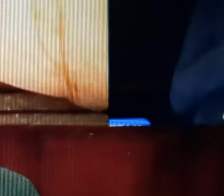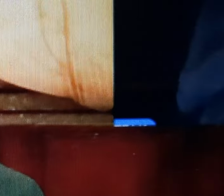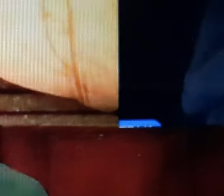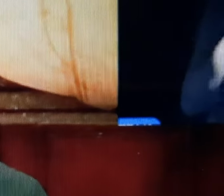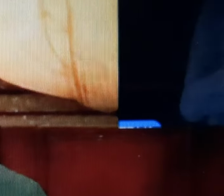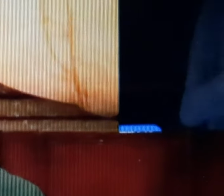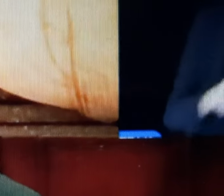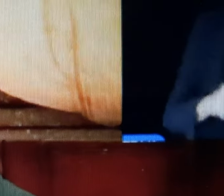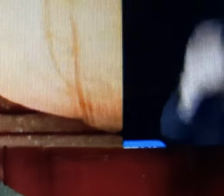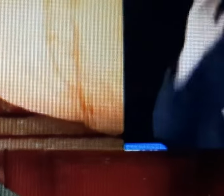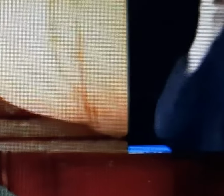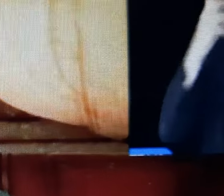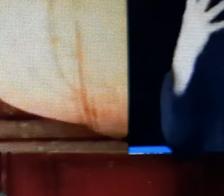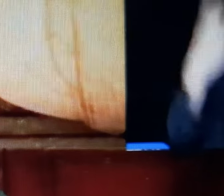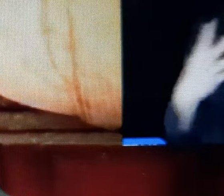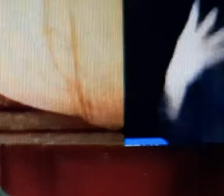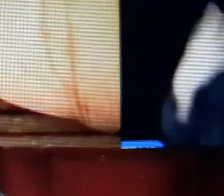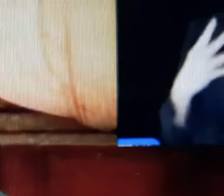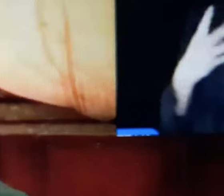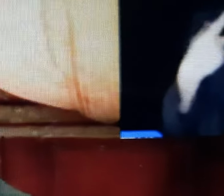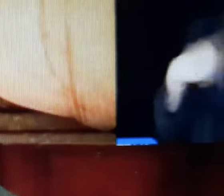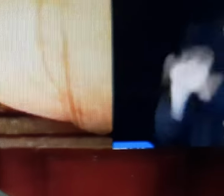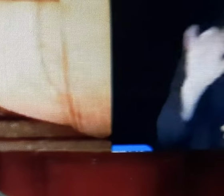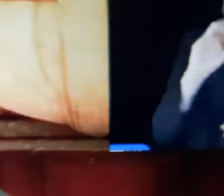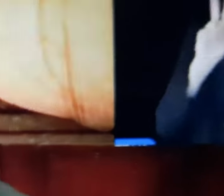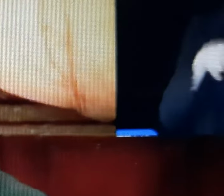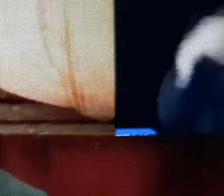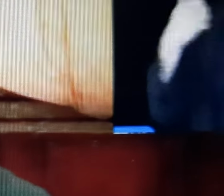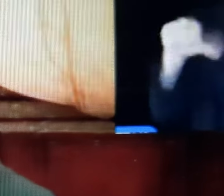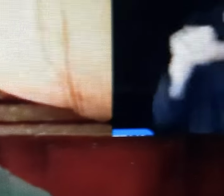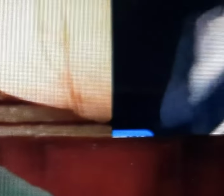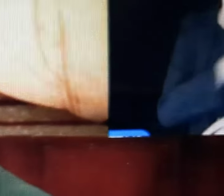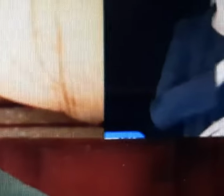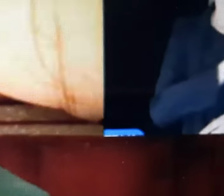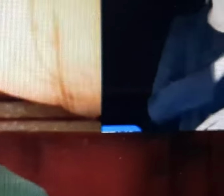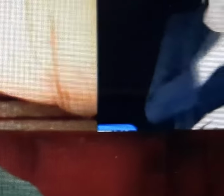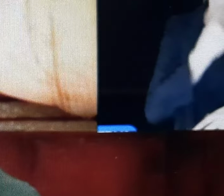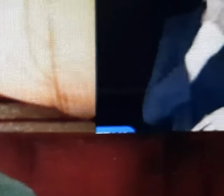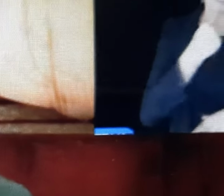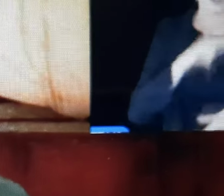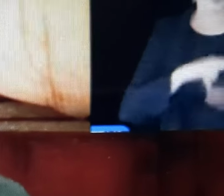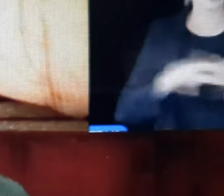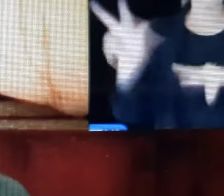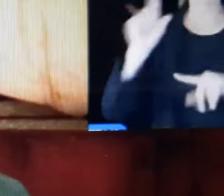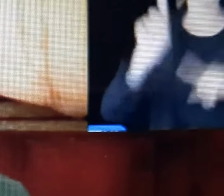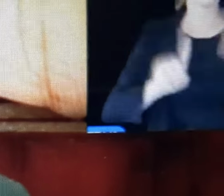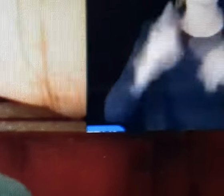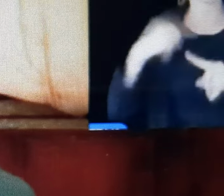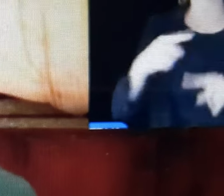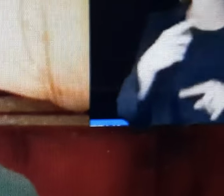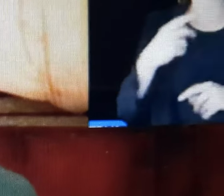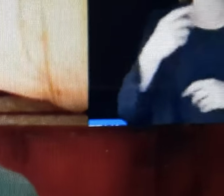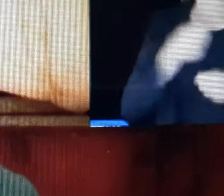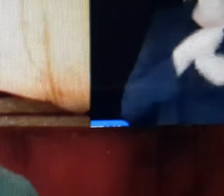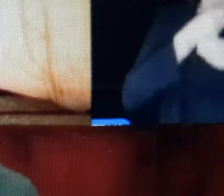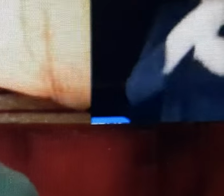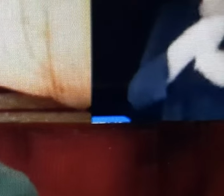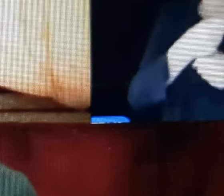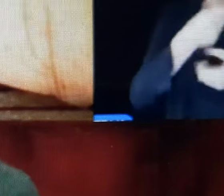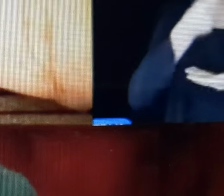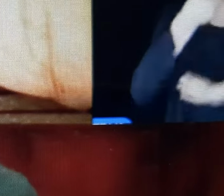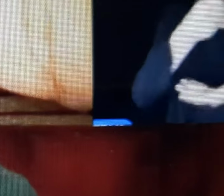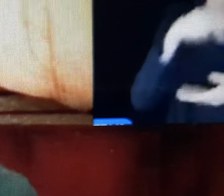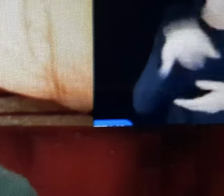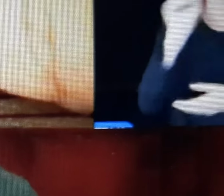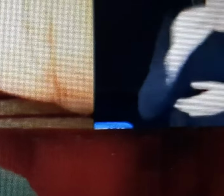altre cose premiato nel 2016 dal Comune di Milano con l'Ambrogino d'Oro. Barbato è scomparso il 10 di ottobre all'età